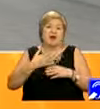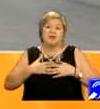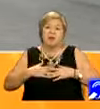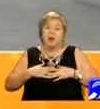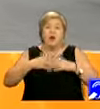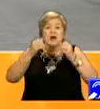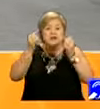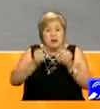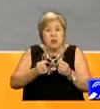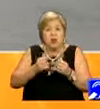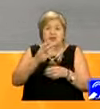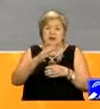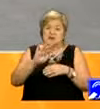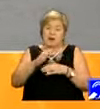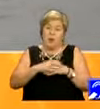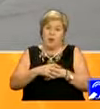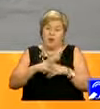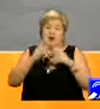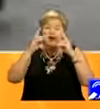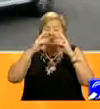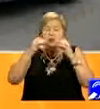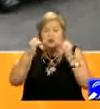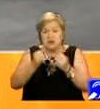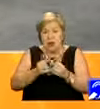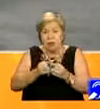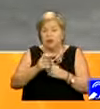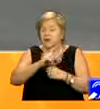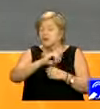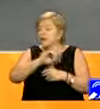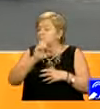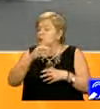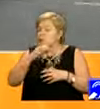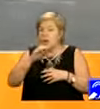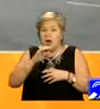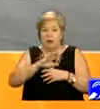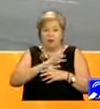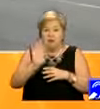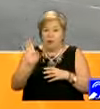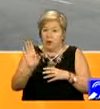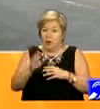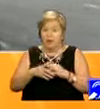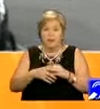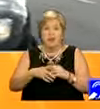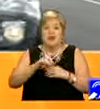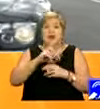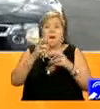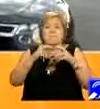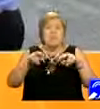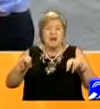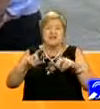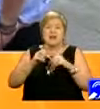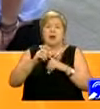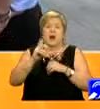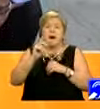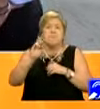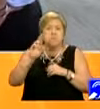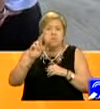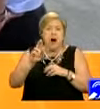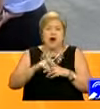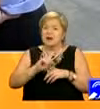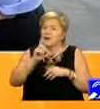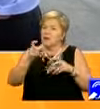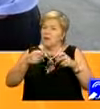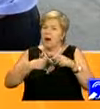creștineze copiii, pentru că nunțile și botezurile nu mai pot avea loc. Nici barurile sau restaurantele nu mai pot